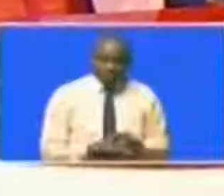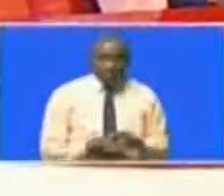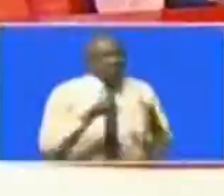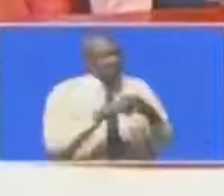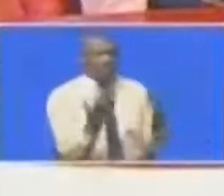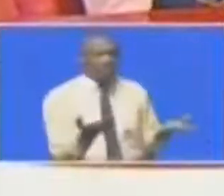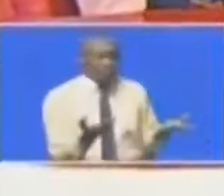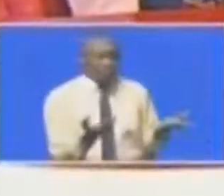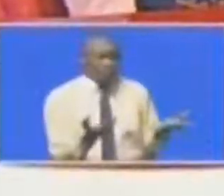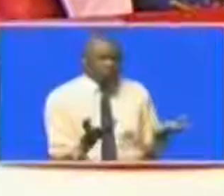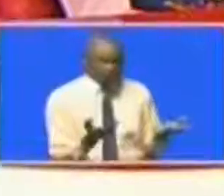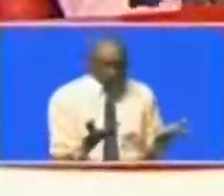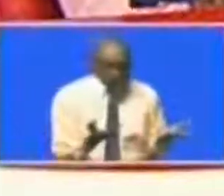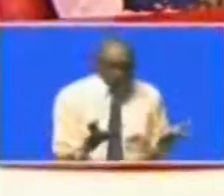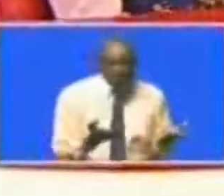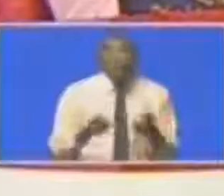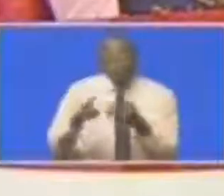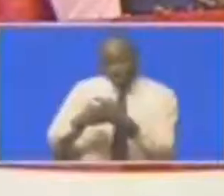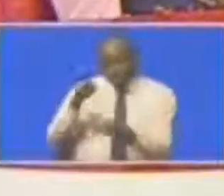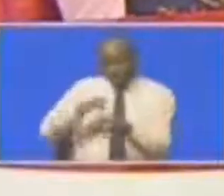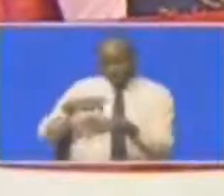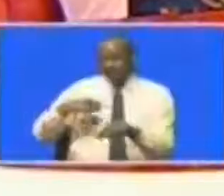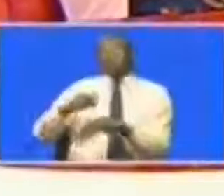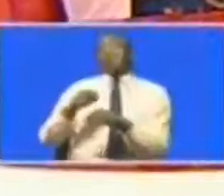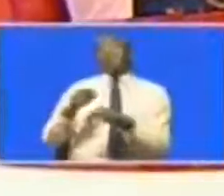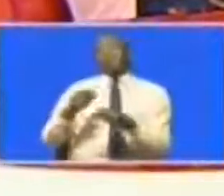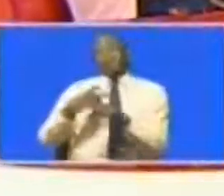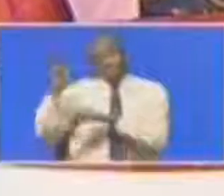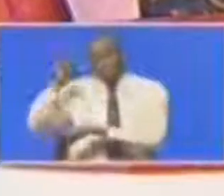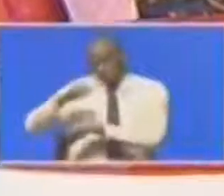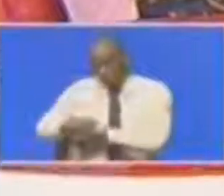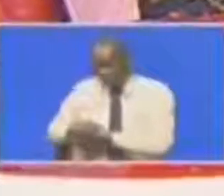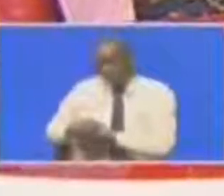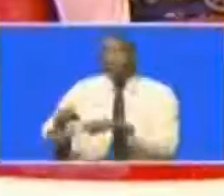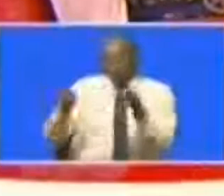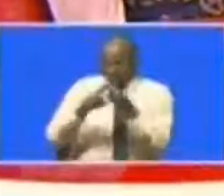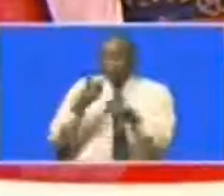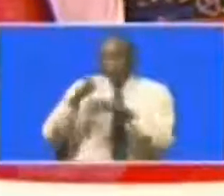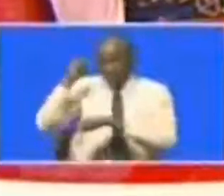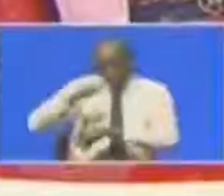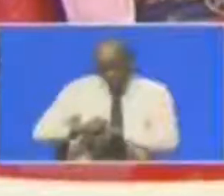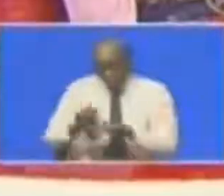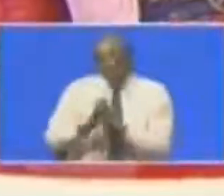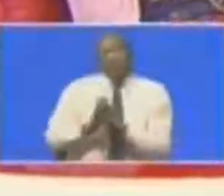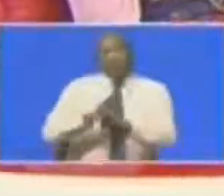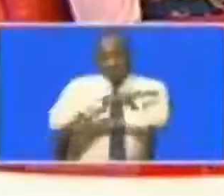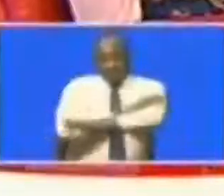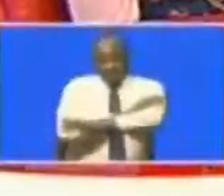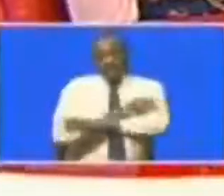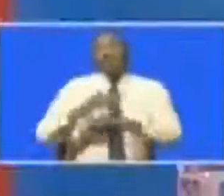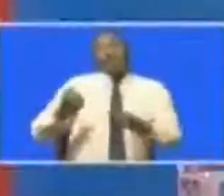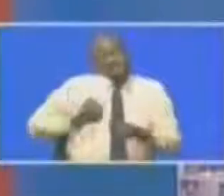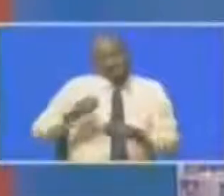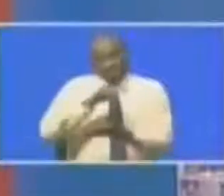vipi? Ilianza tulipokuwa shule ya upili. Tulisomea shule ya upili moja, Sarai Girls Center. Na tulipokuwa